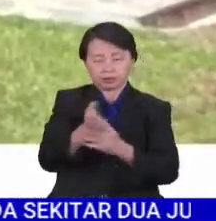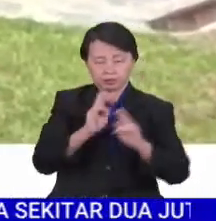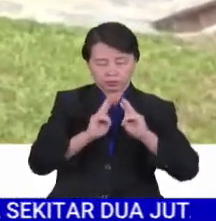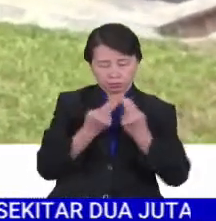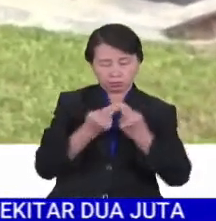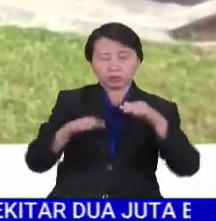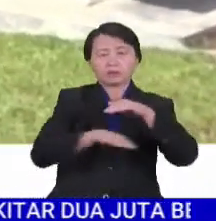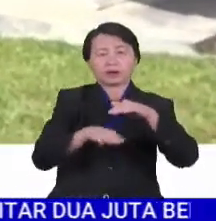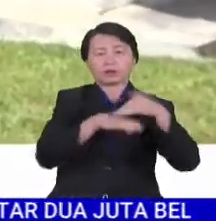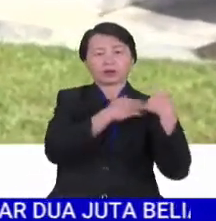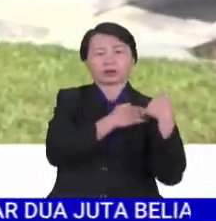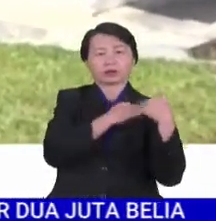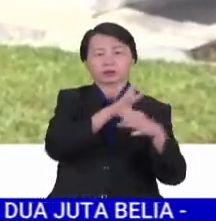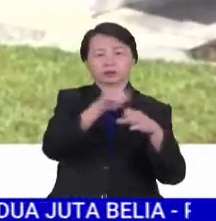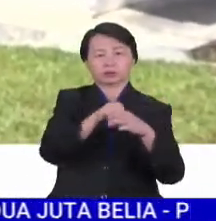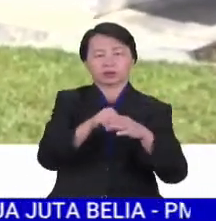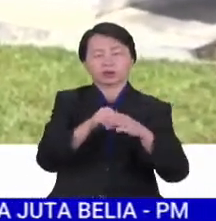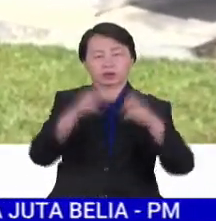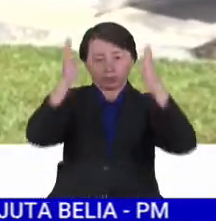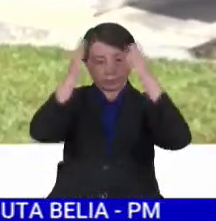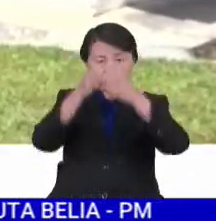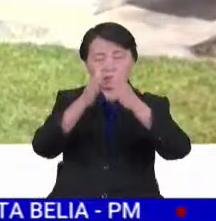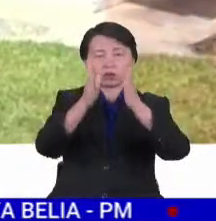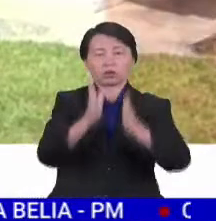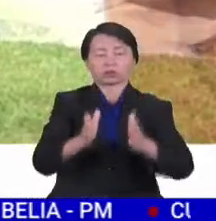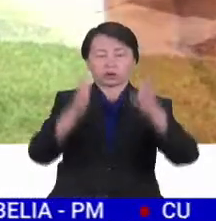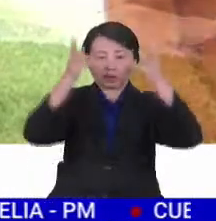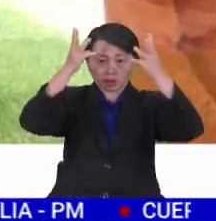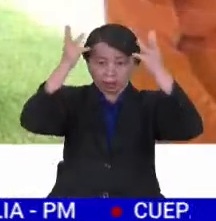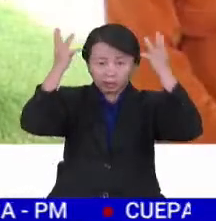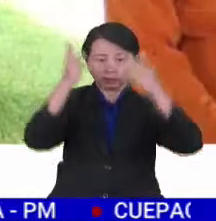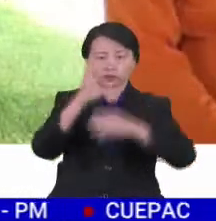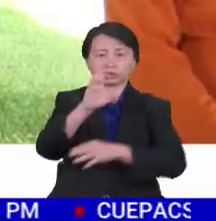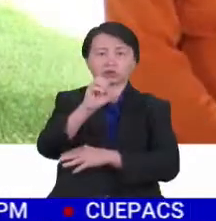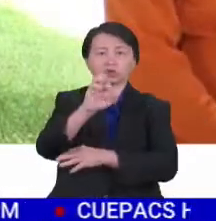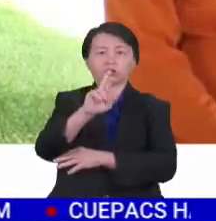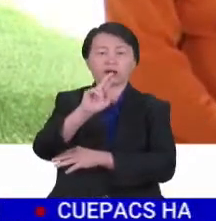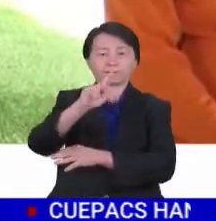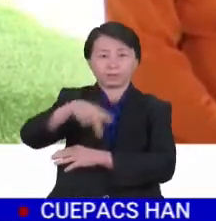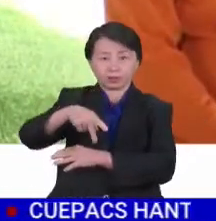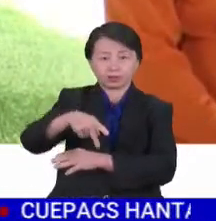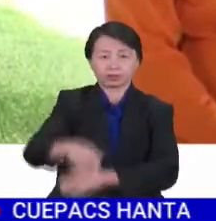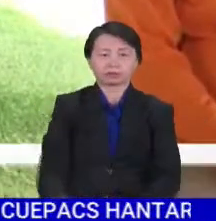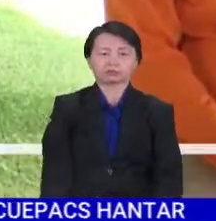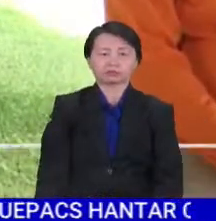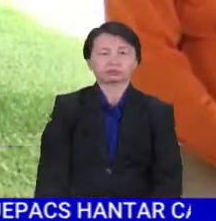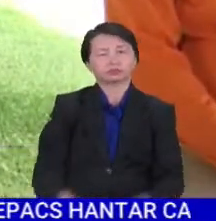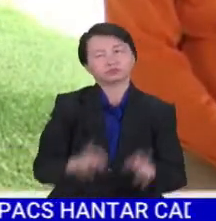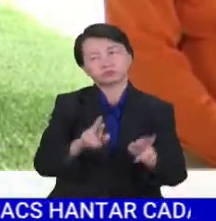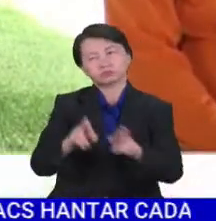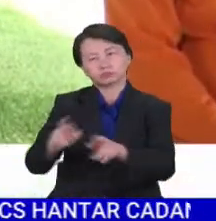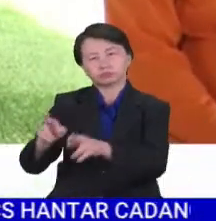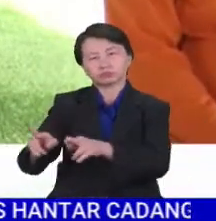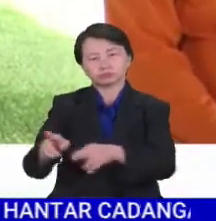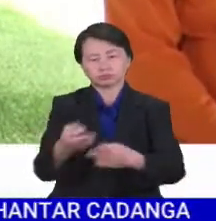unit-unit di bawahnya termasuk Pahang Orang Asli Corporation. Dalam perancangan pembangunan infrastruktur,